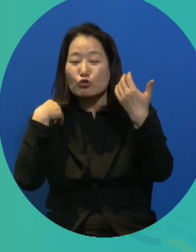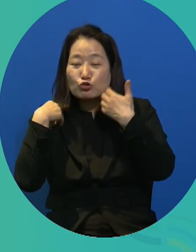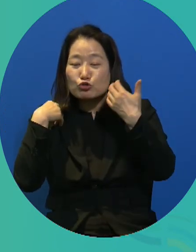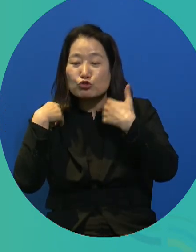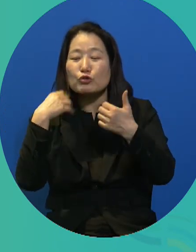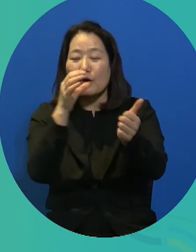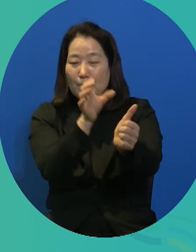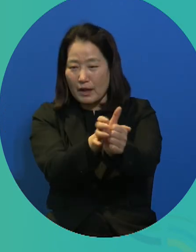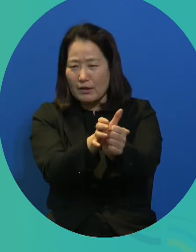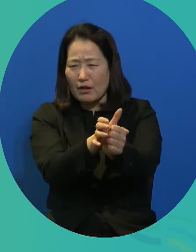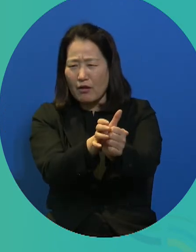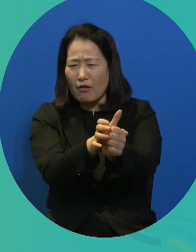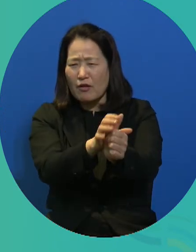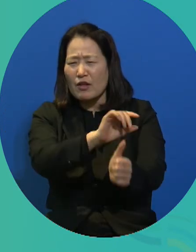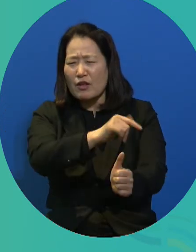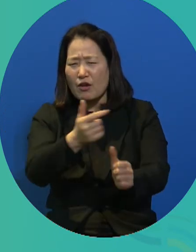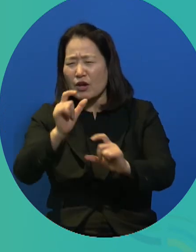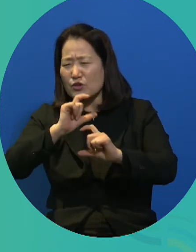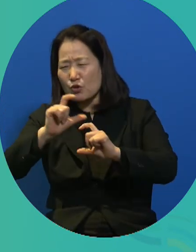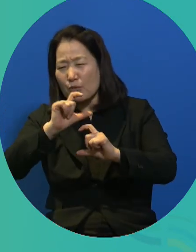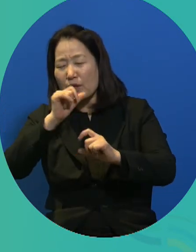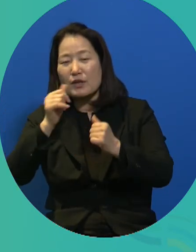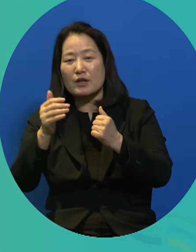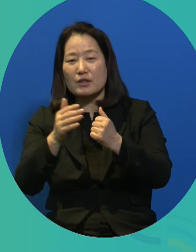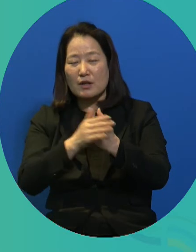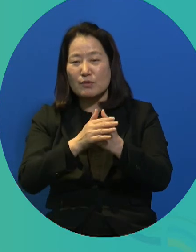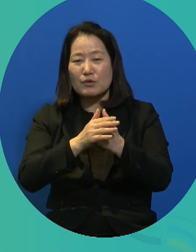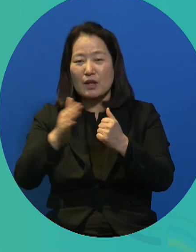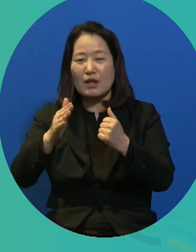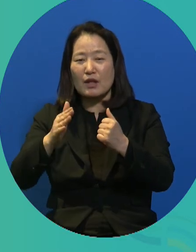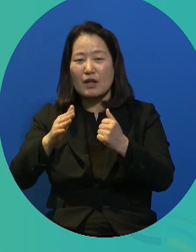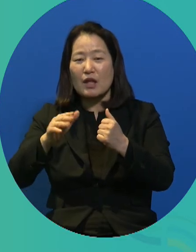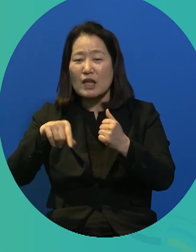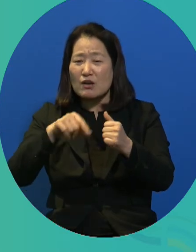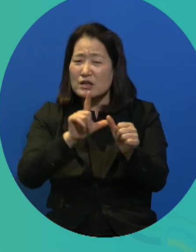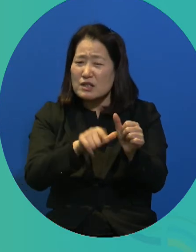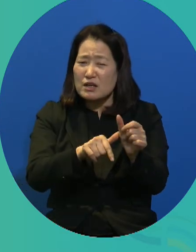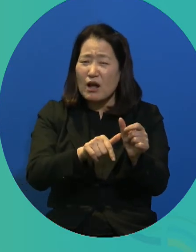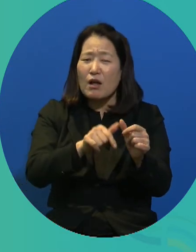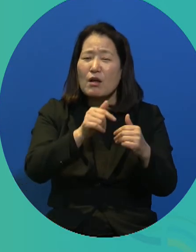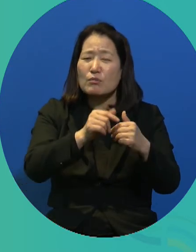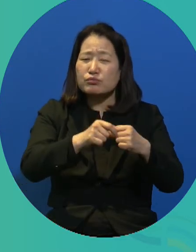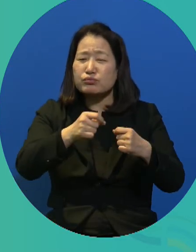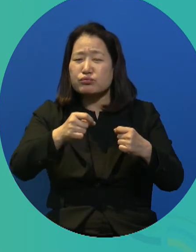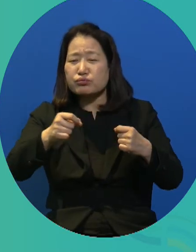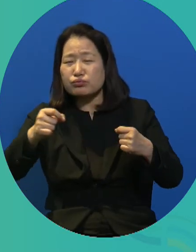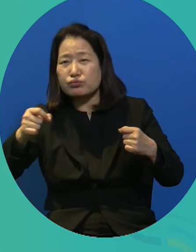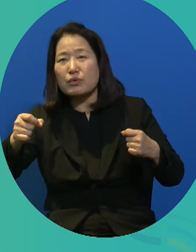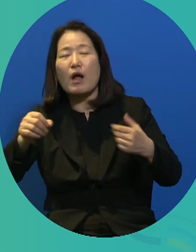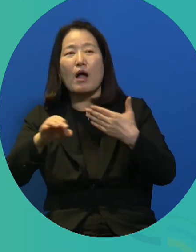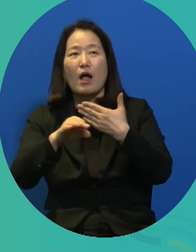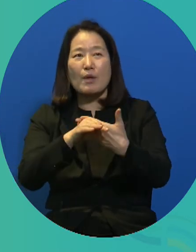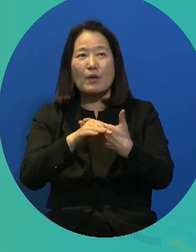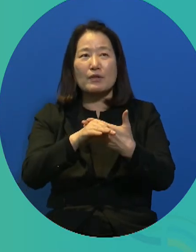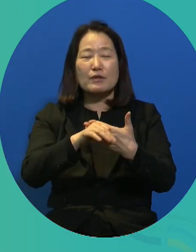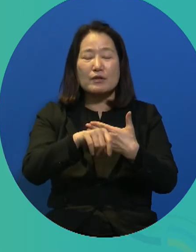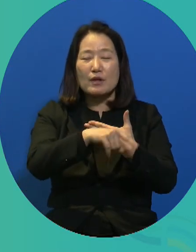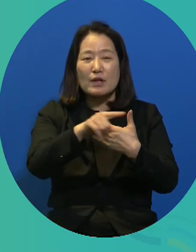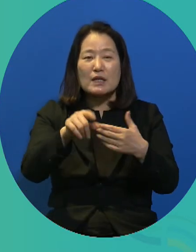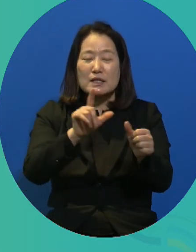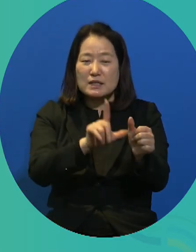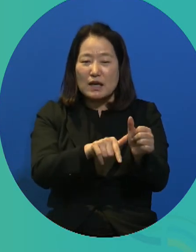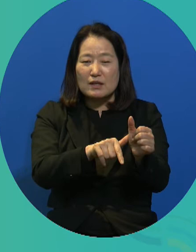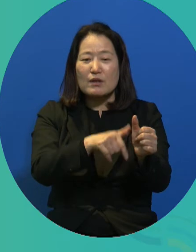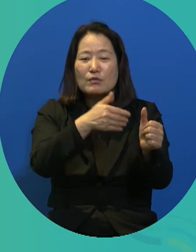가지 상황들을 고민하는 사이에 선택 의정서를 긴급하게 비준했음에도 불구하고 몇 년간